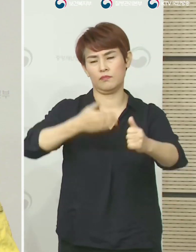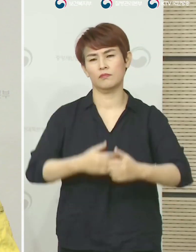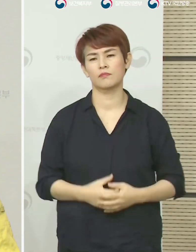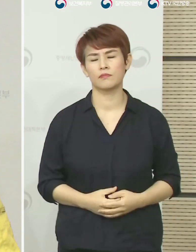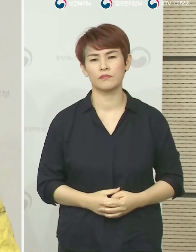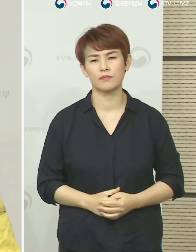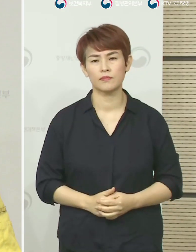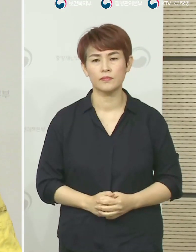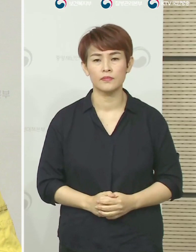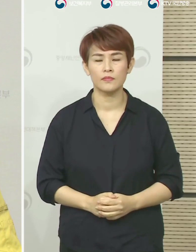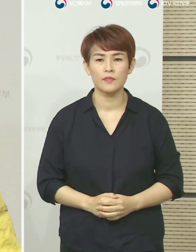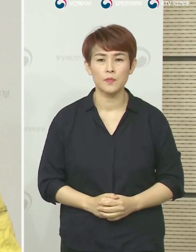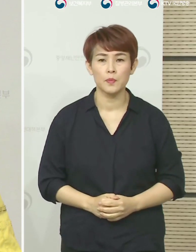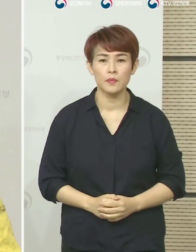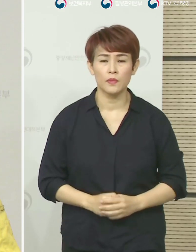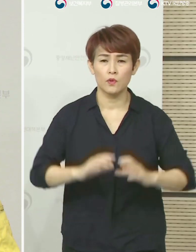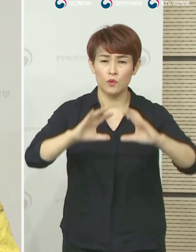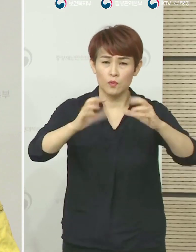당부드립니다.